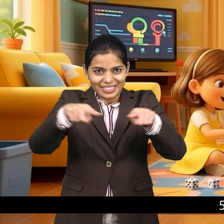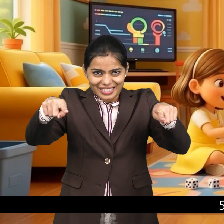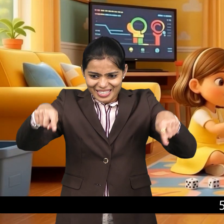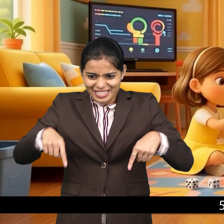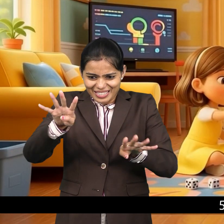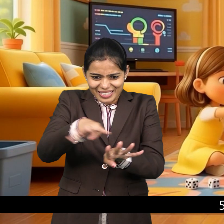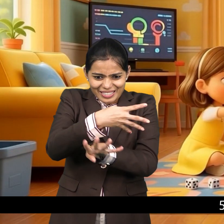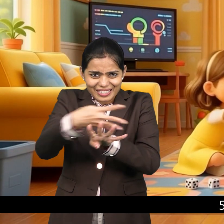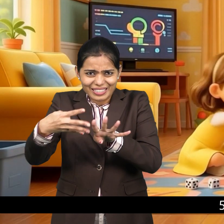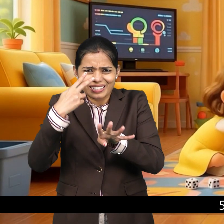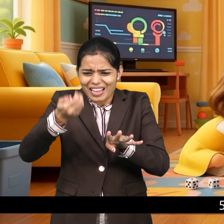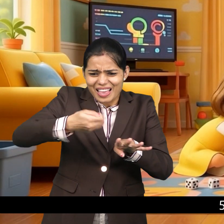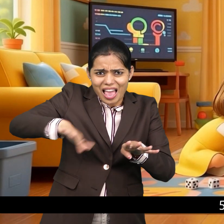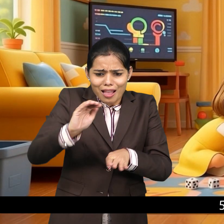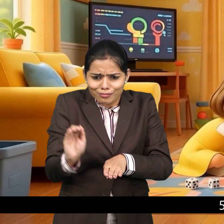5. பரமபதம்.